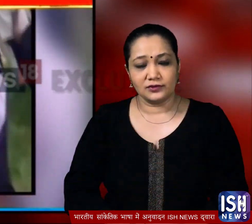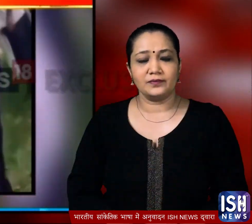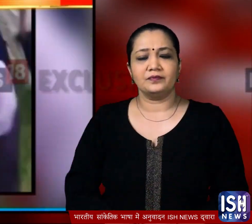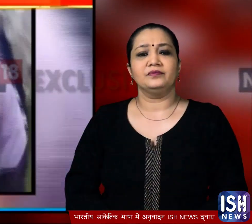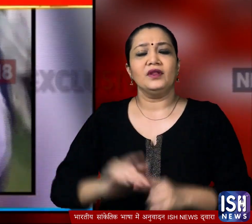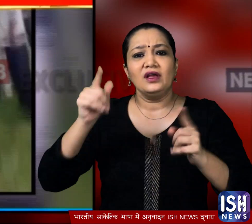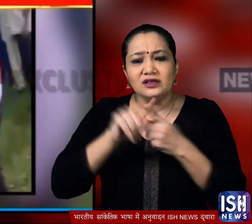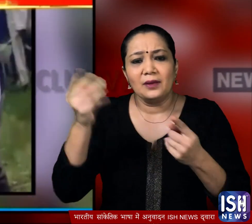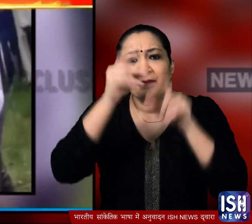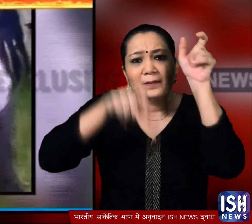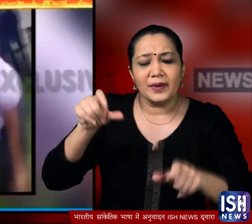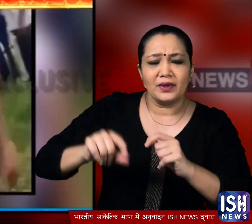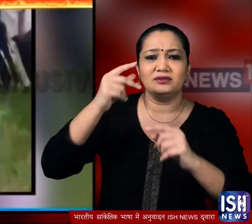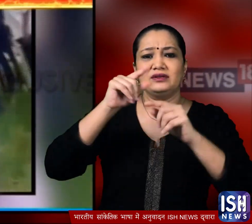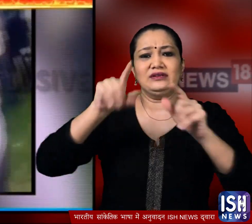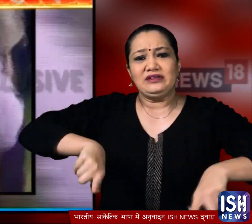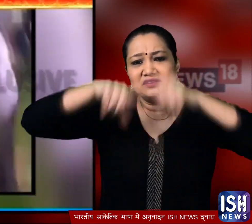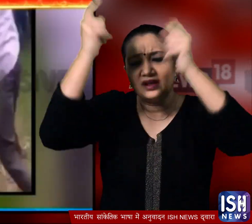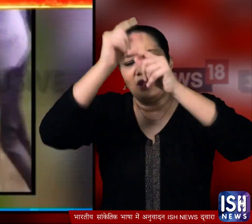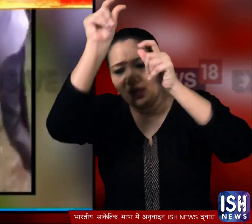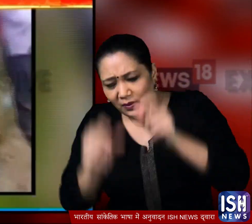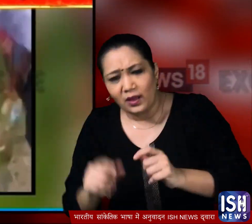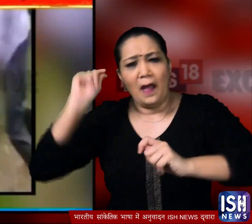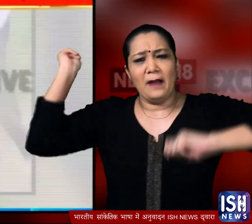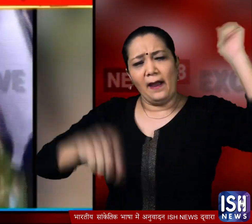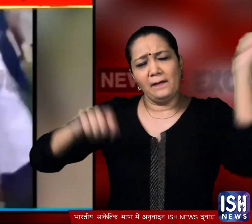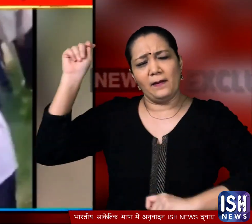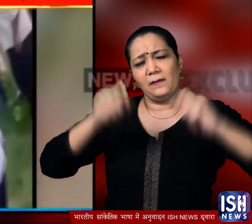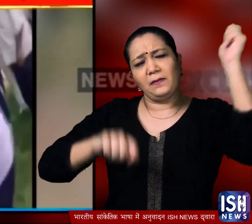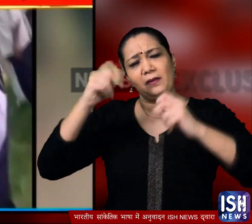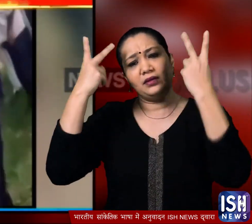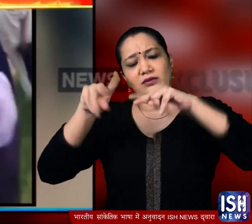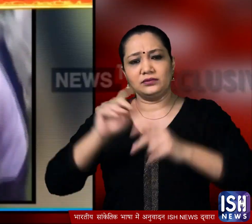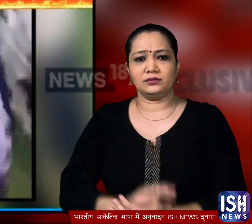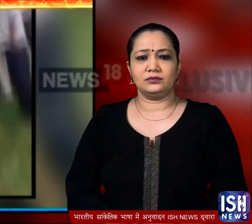कि कैसे उसे कुछ लोगों ने पेड़ से लटकाकर लाठियां भांजनी शुरू कर दी।